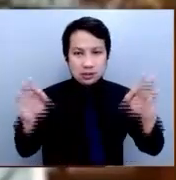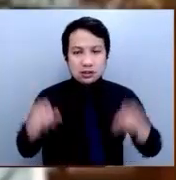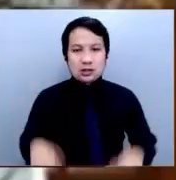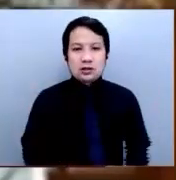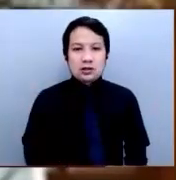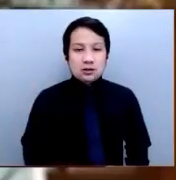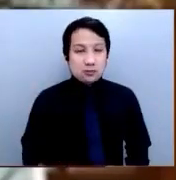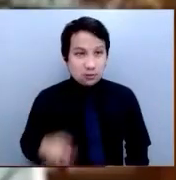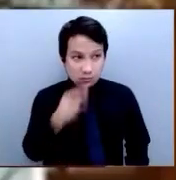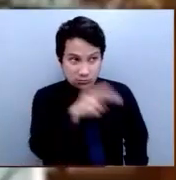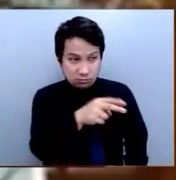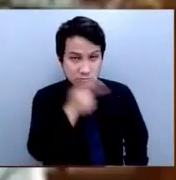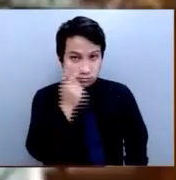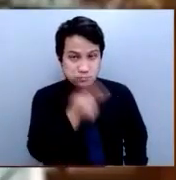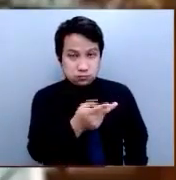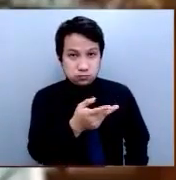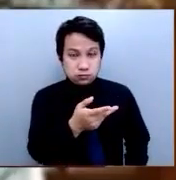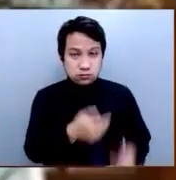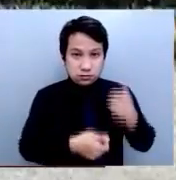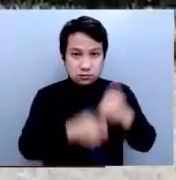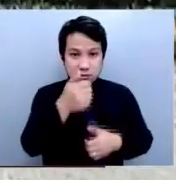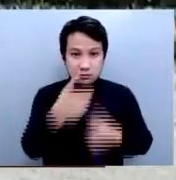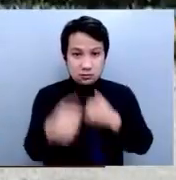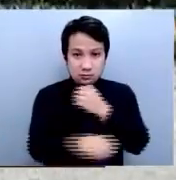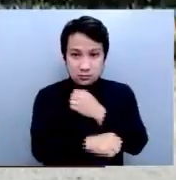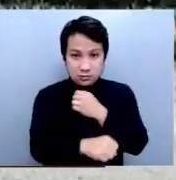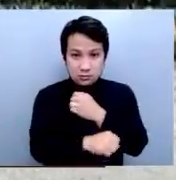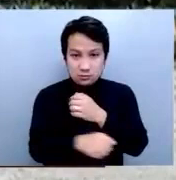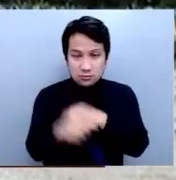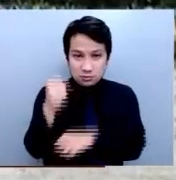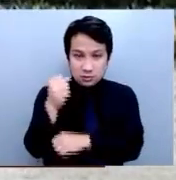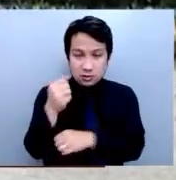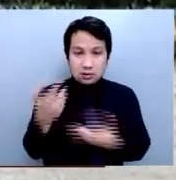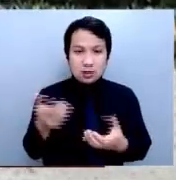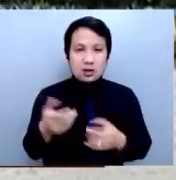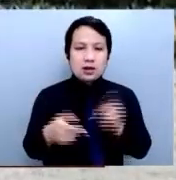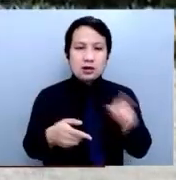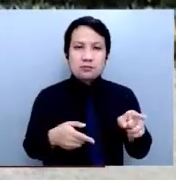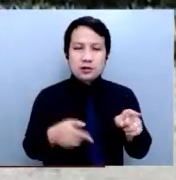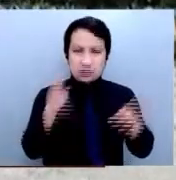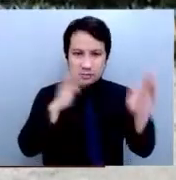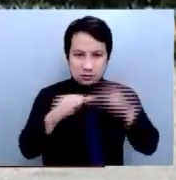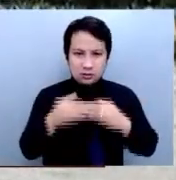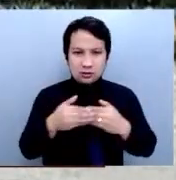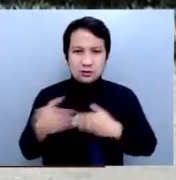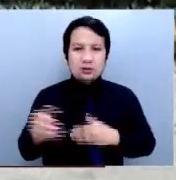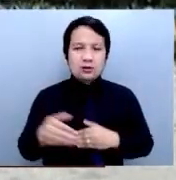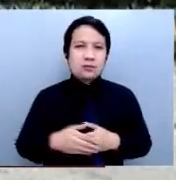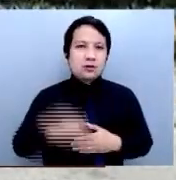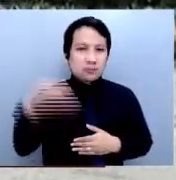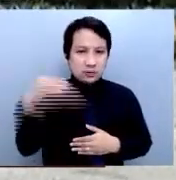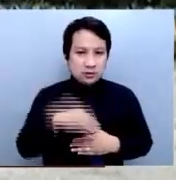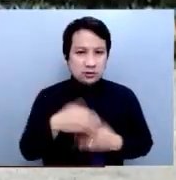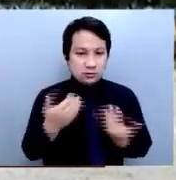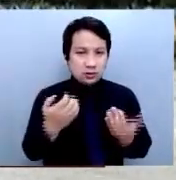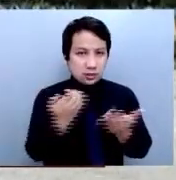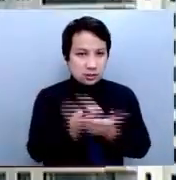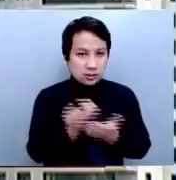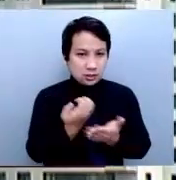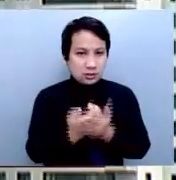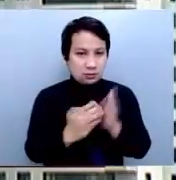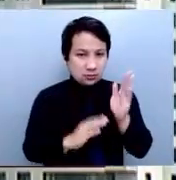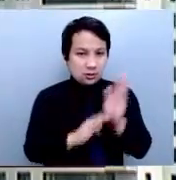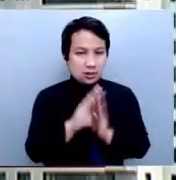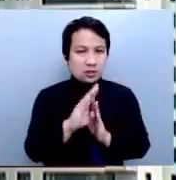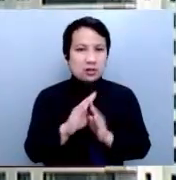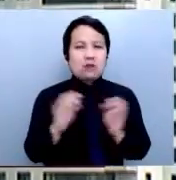makikita nila na people are stealing left and right. Ang isa pang problema, bumabawi pa lang nga ang ekonomiya,